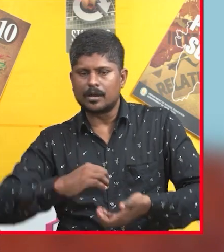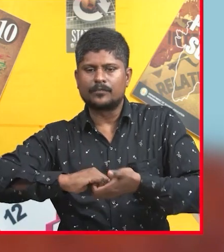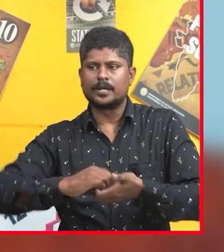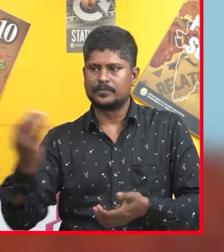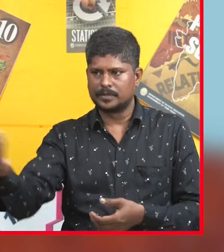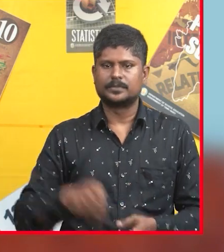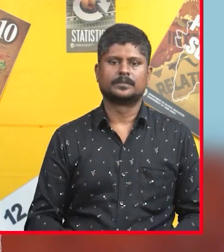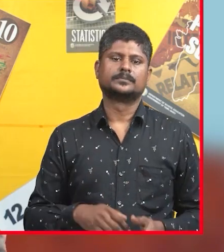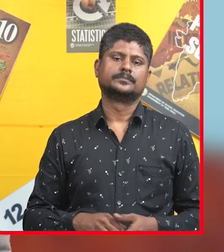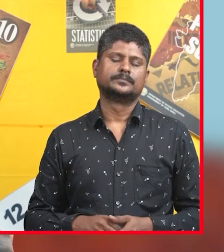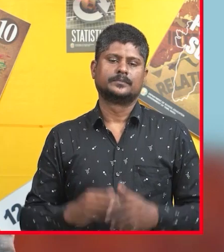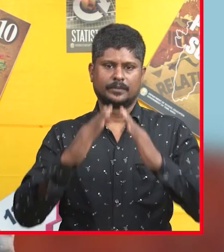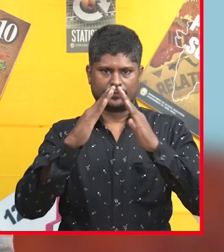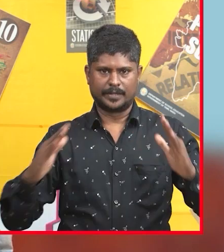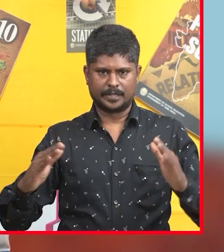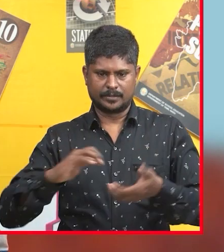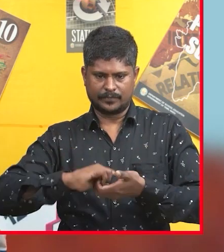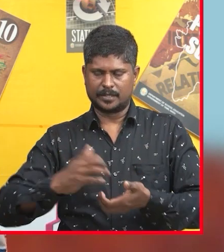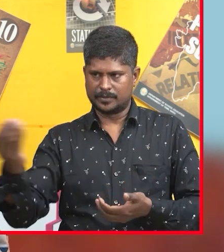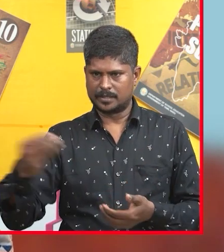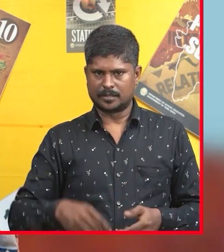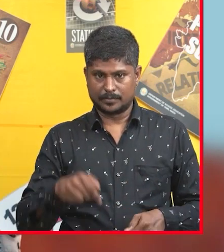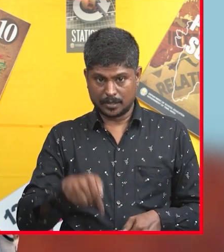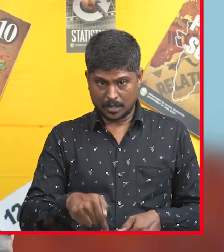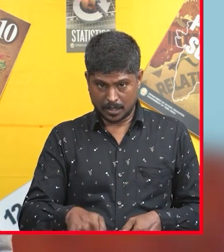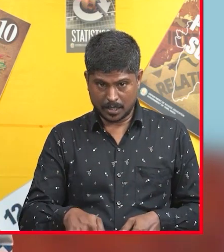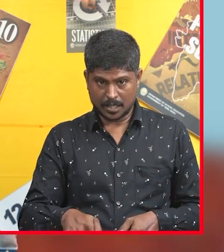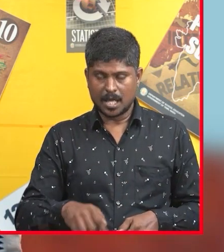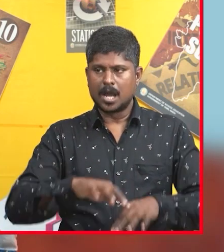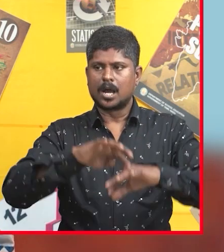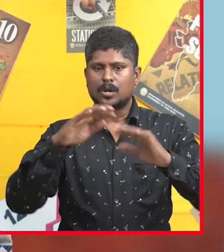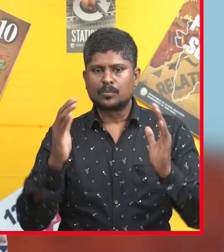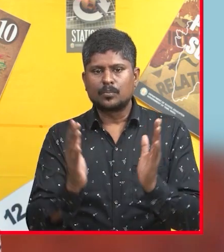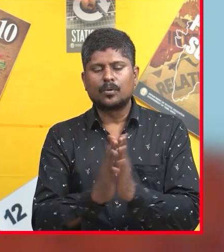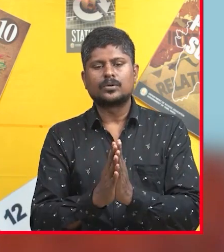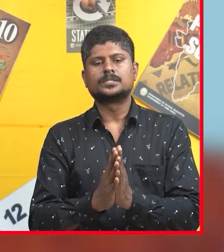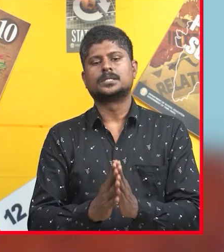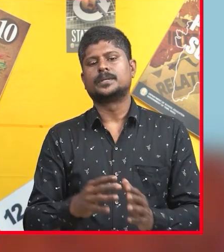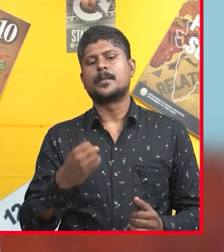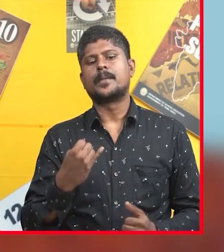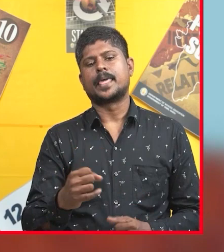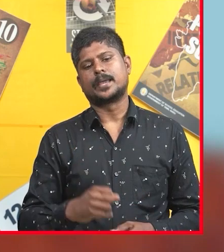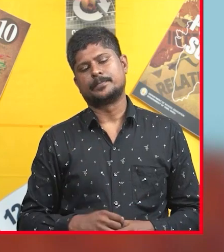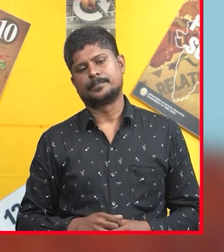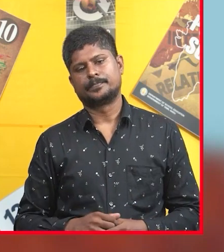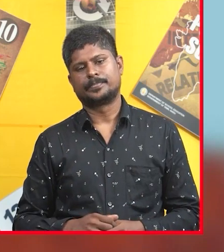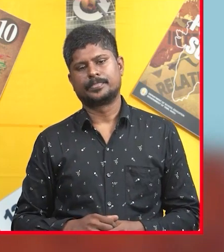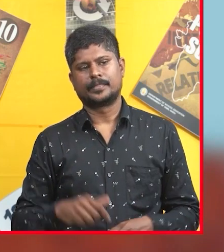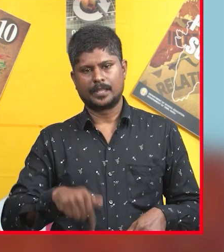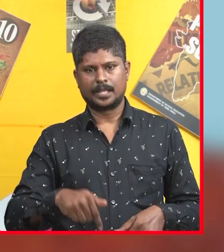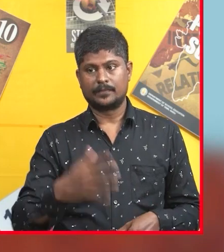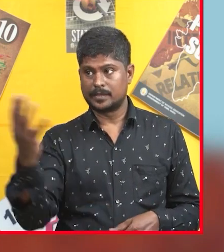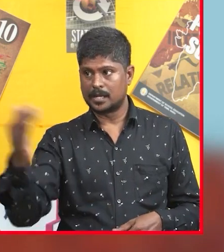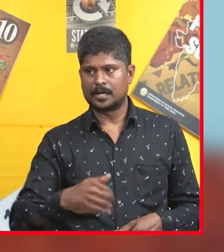சரிங்களா, இன்று இக்கருங்கோட்டு சீரியாள் பணையம், இன்னைக்கு விருந்தினர்கள் வந்தாங்கன்னா என்ன